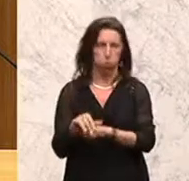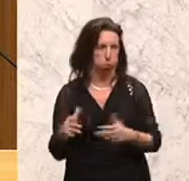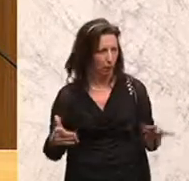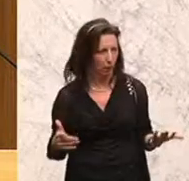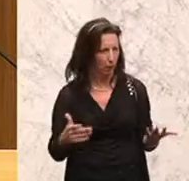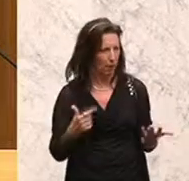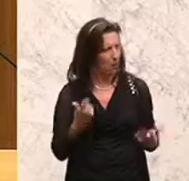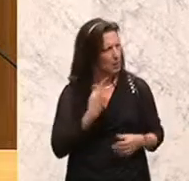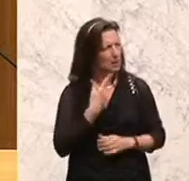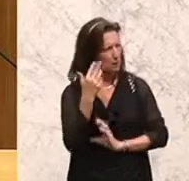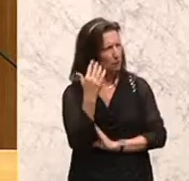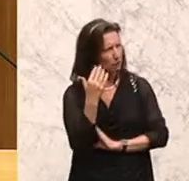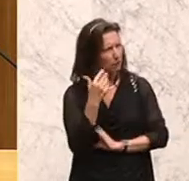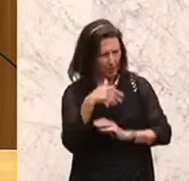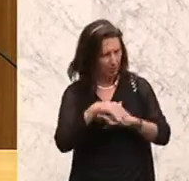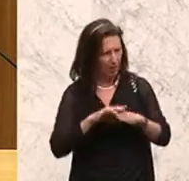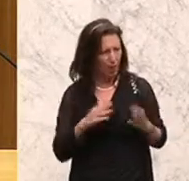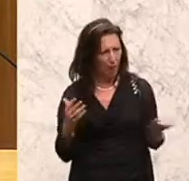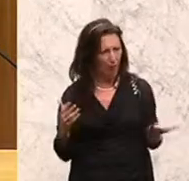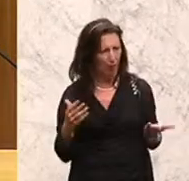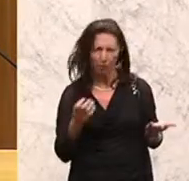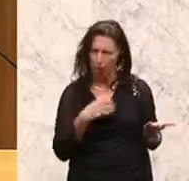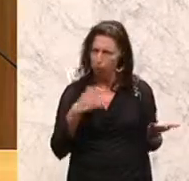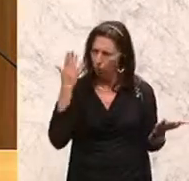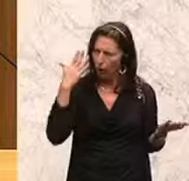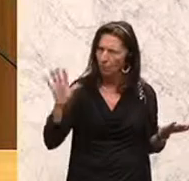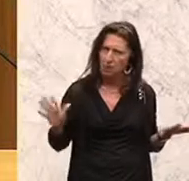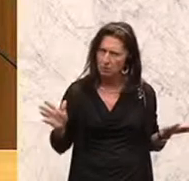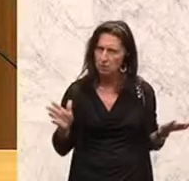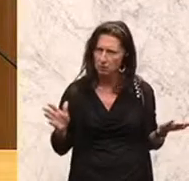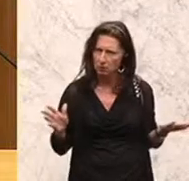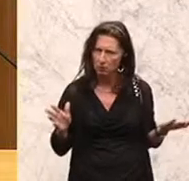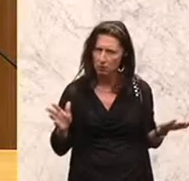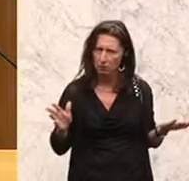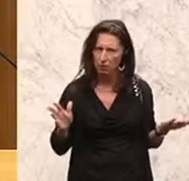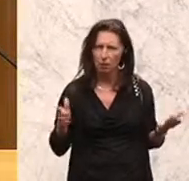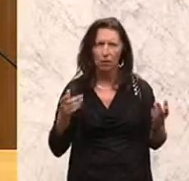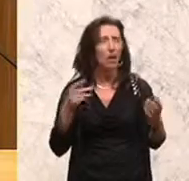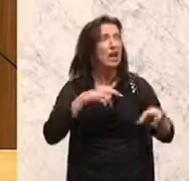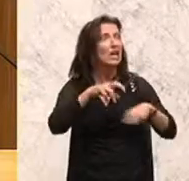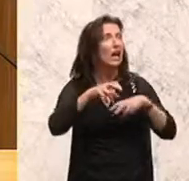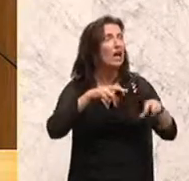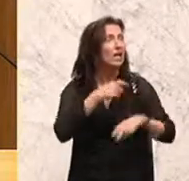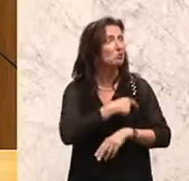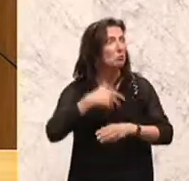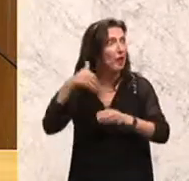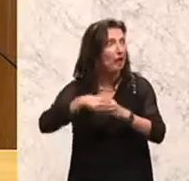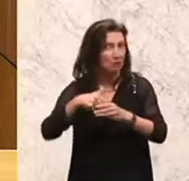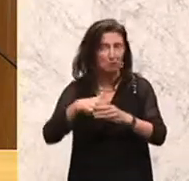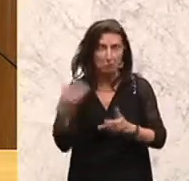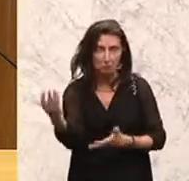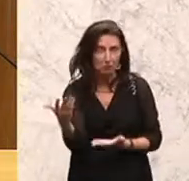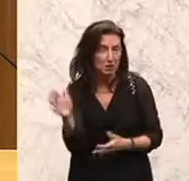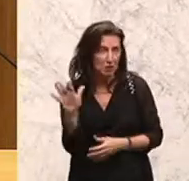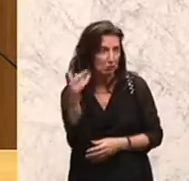mich wirklich, was die Gemeinden, was die Bürgermeister, auch die in den Regierungsparteien sitzen, was die dazu sagen, dass sie hier